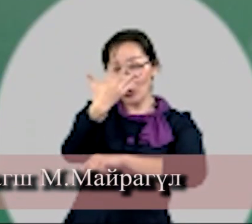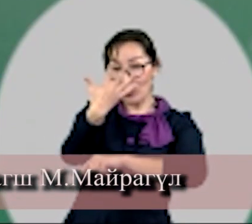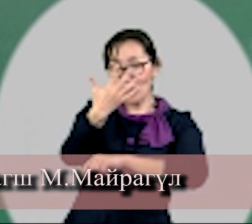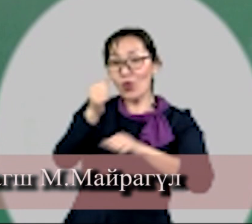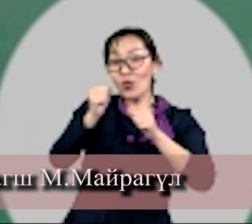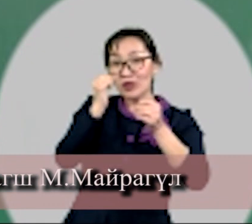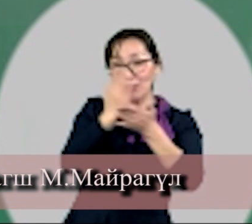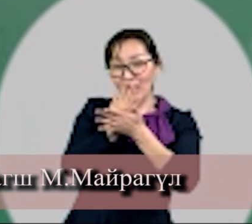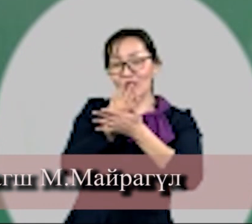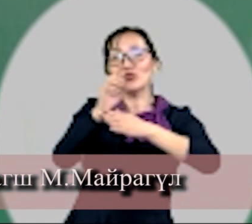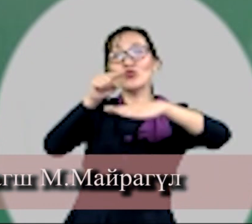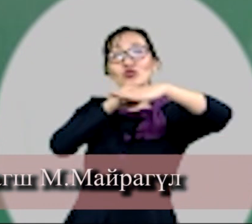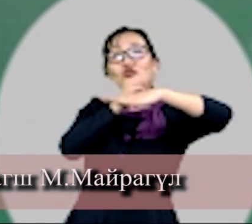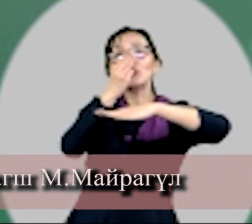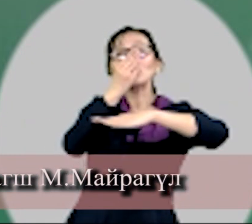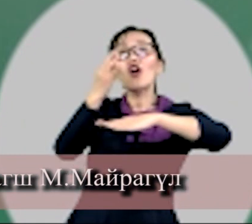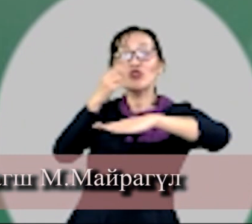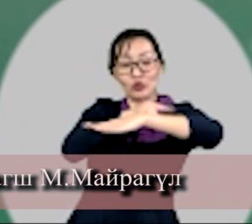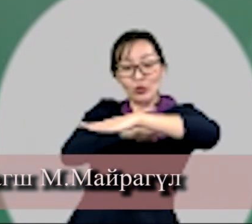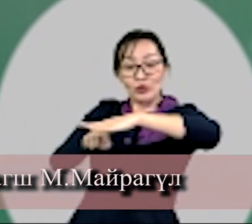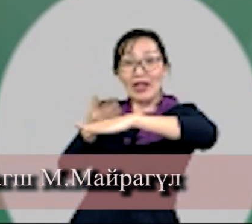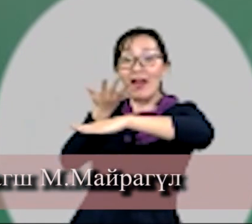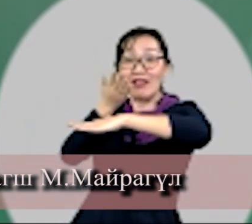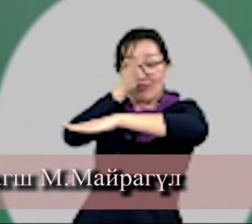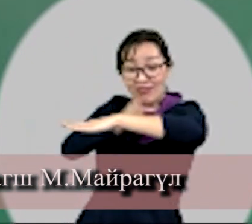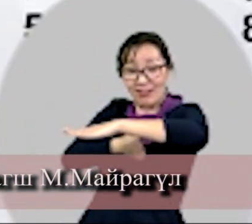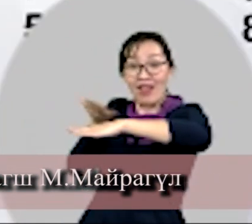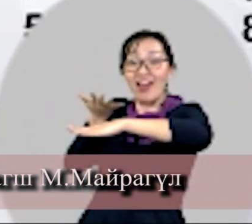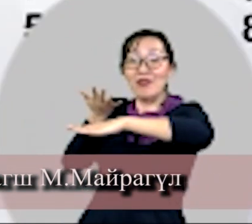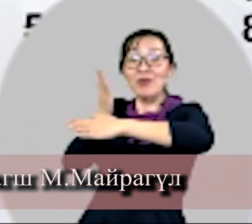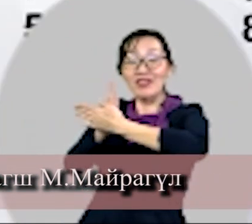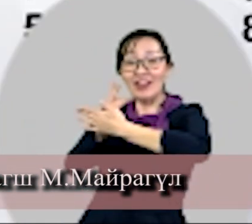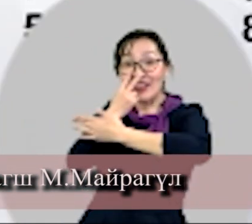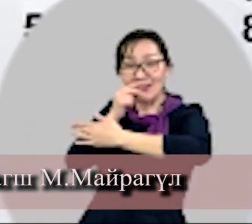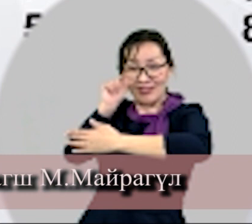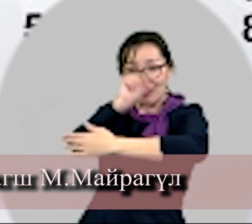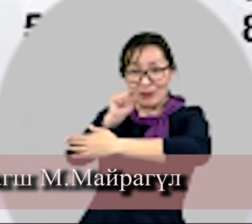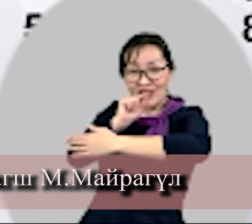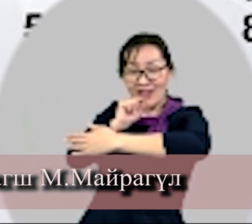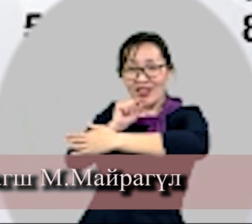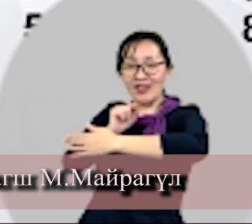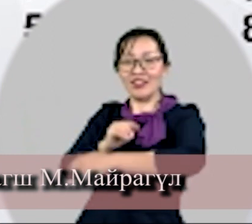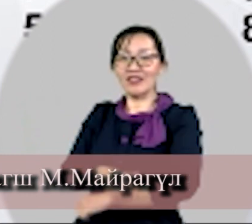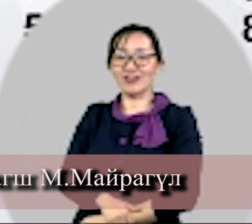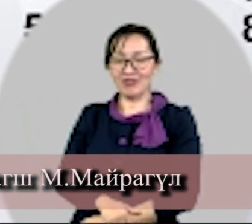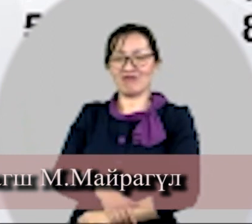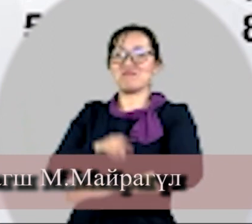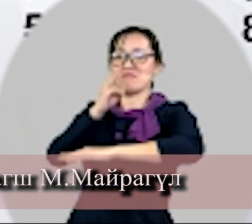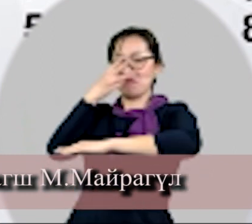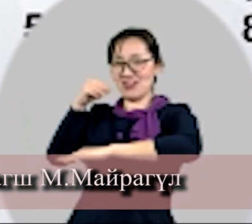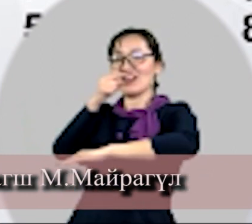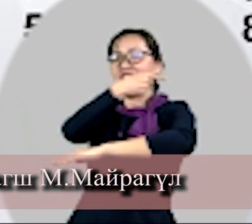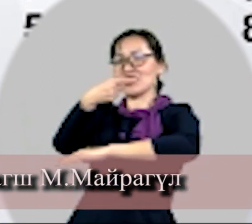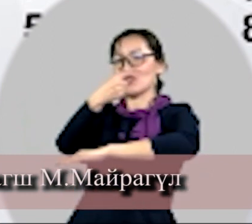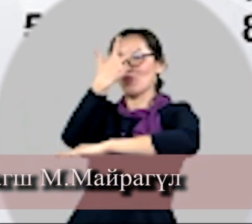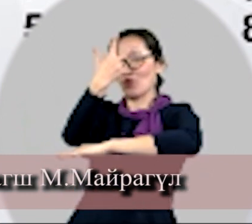Жайындеше, термометр көрсеткішіндегі алу 3 градус, суықты көрсететін алу 3 саны қай